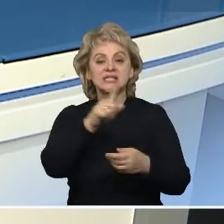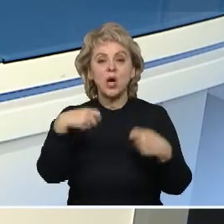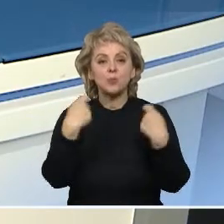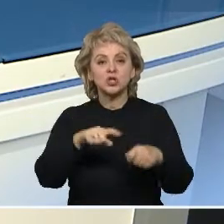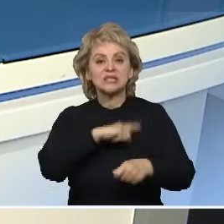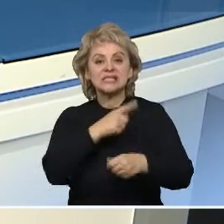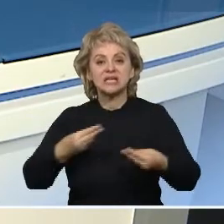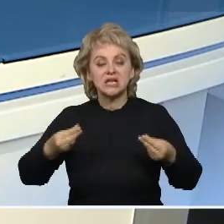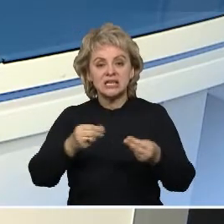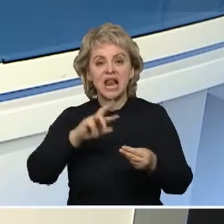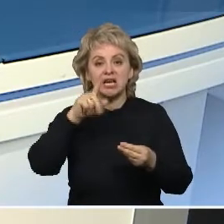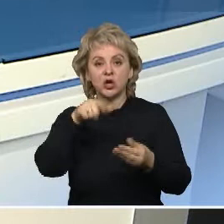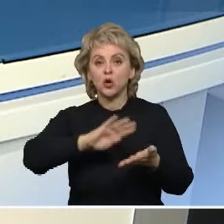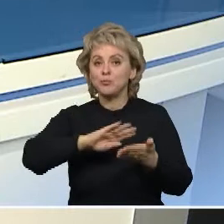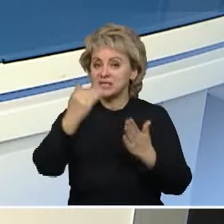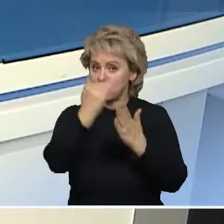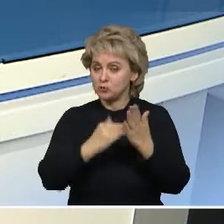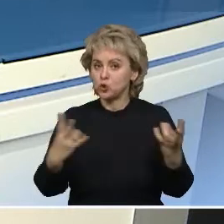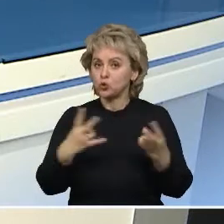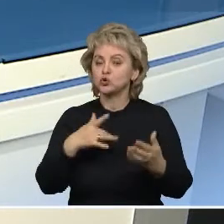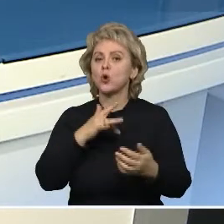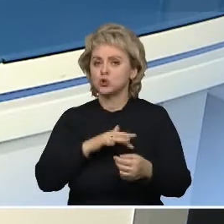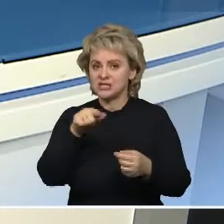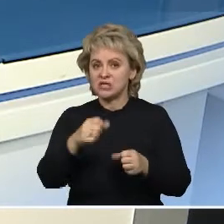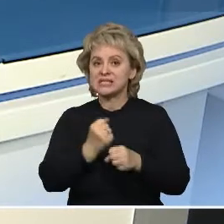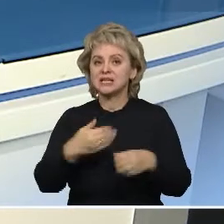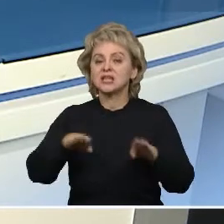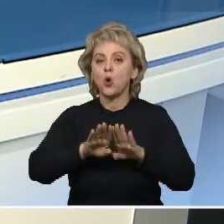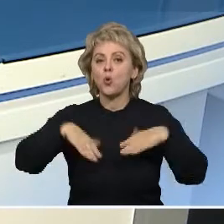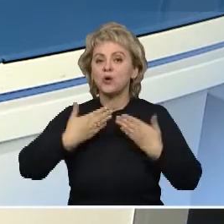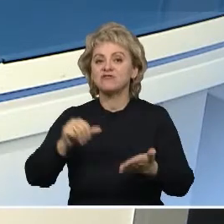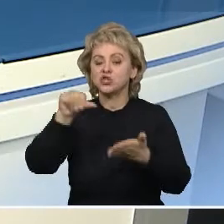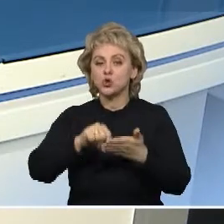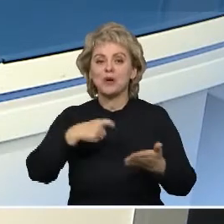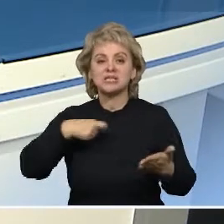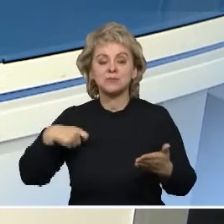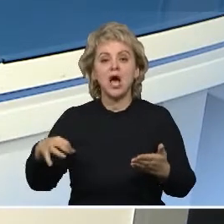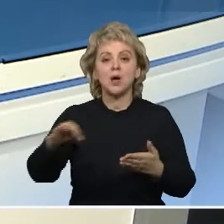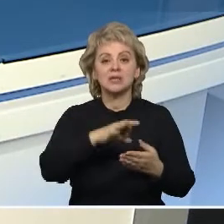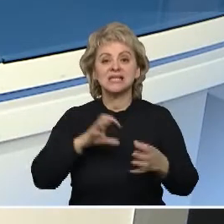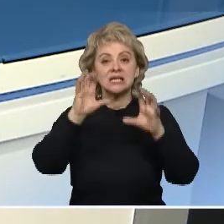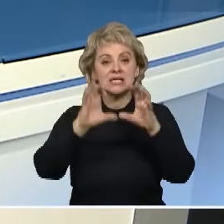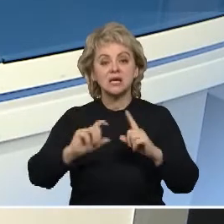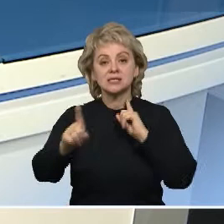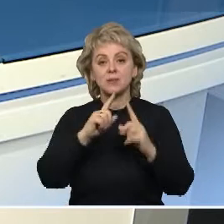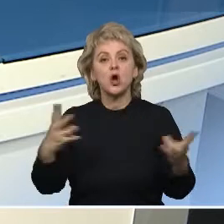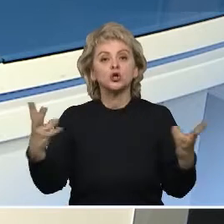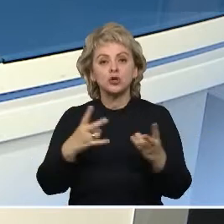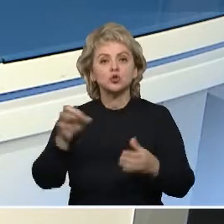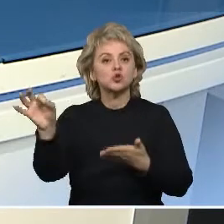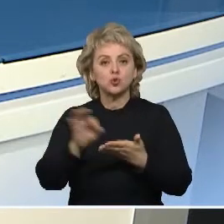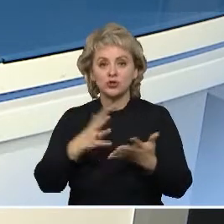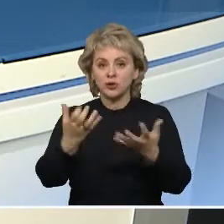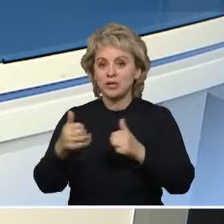Ответственность за продажу сильнодействующих лекарств без рецепта нужно ужесточать. С такой инициативой выступают депутаты областного заксобрания. И